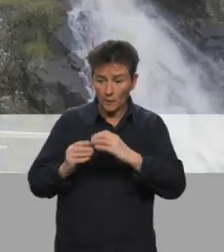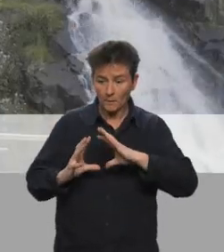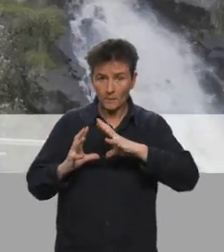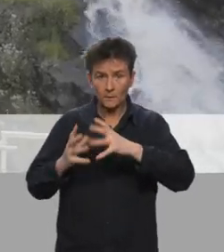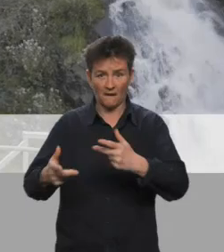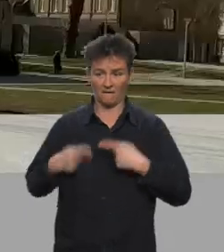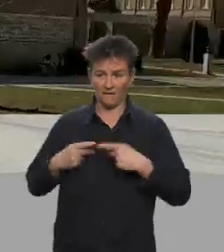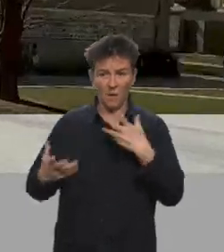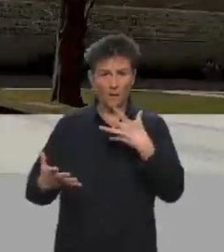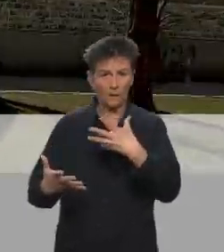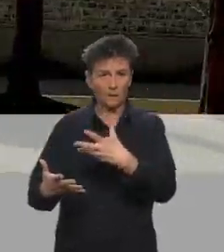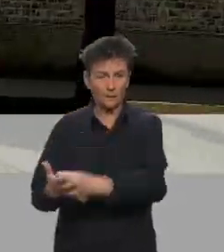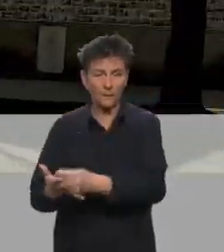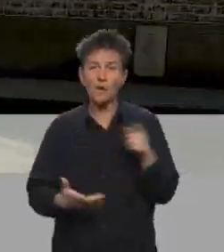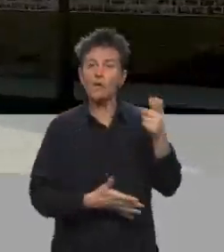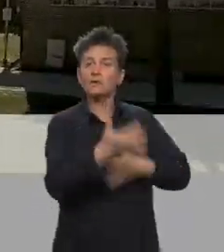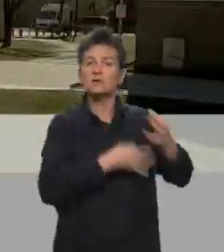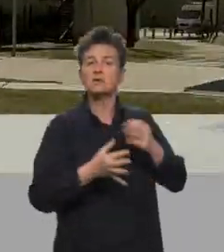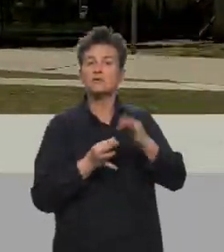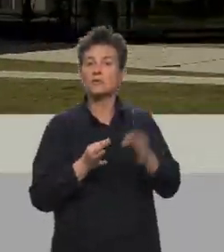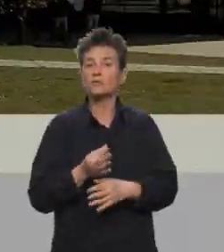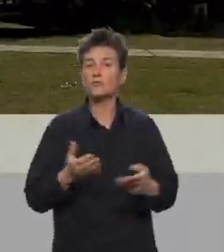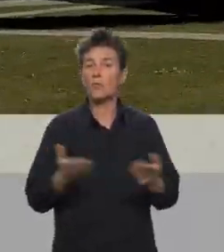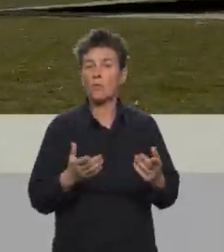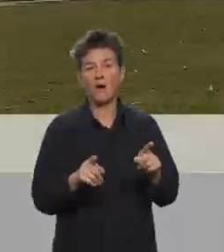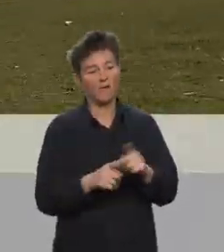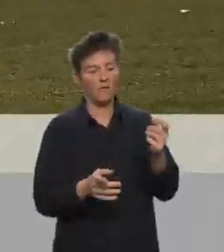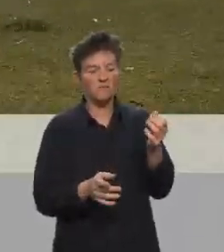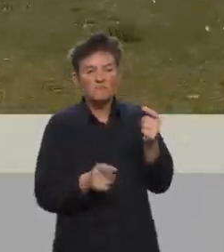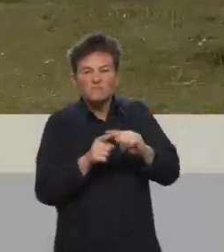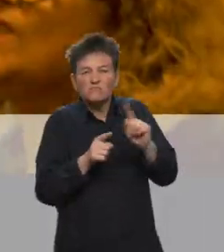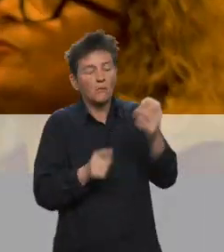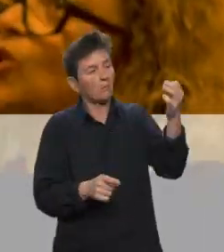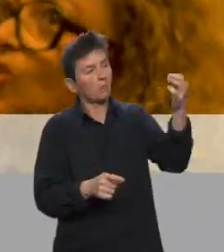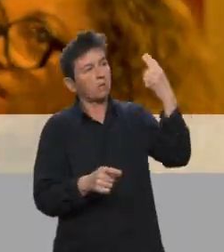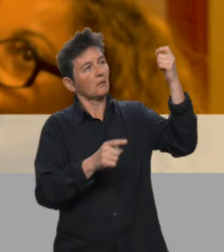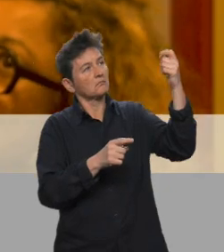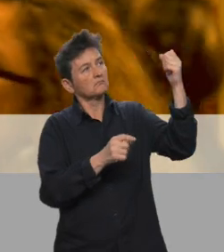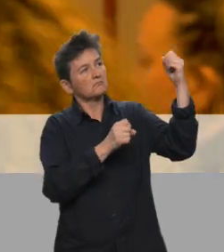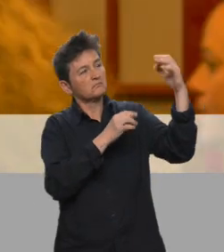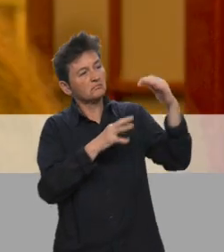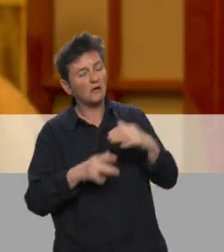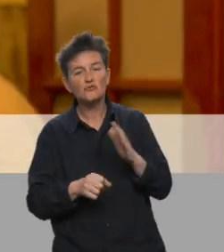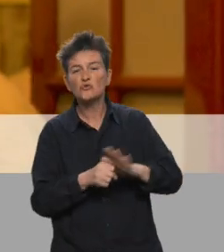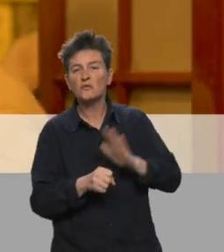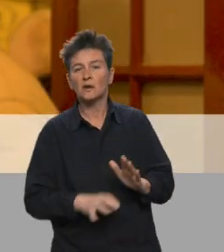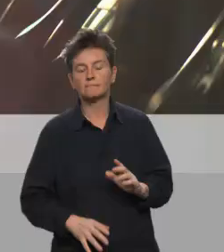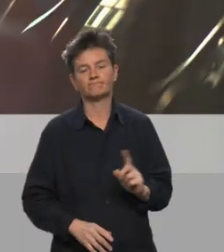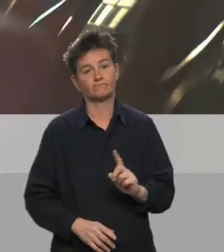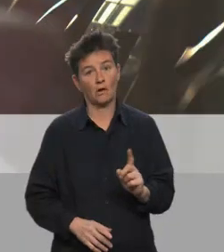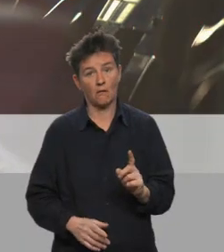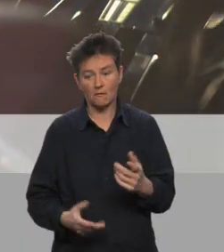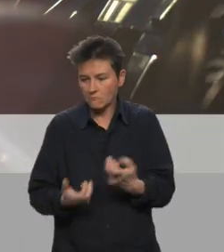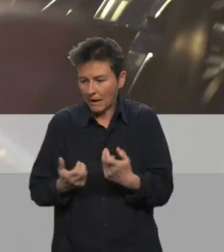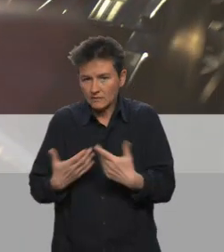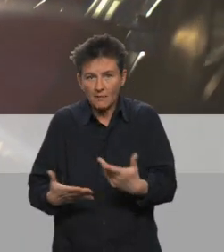et la planète, faisant croire que la solution serait de recevoir quelques gouttes d'un ruissellement venant d'en haut,